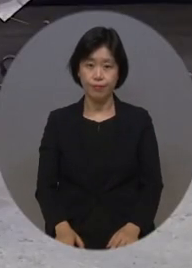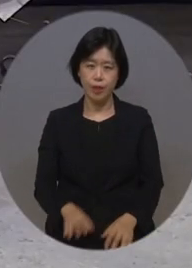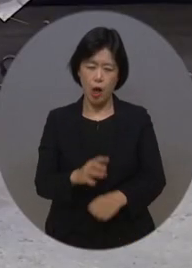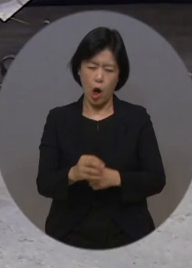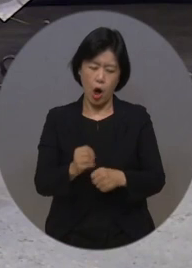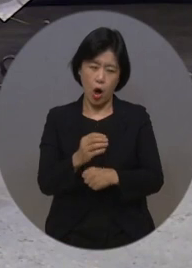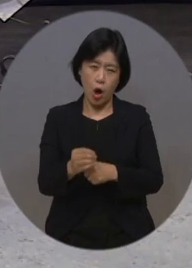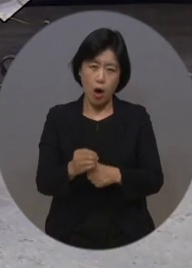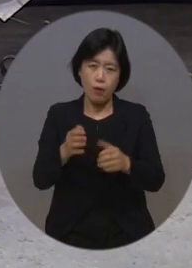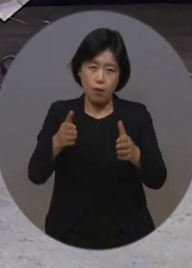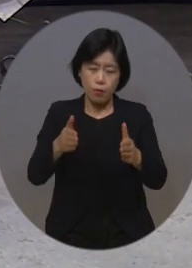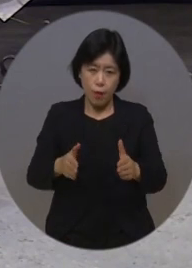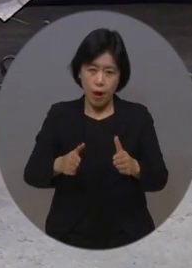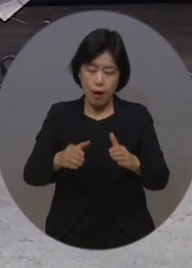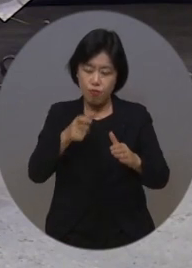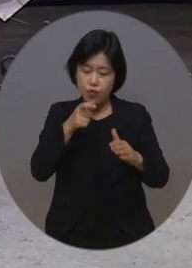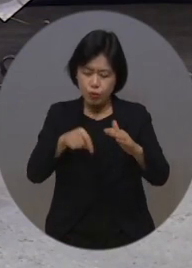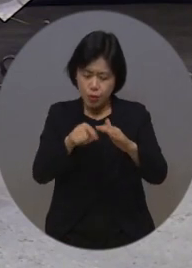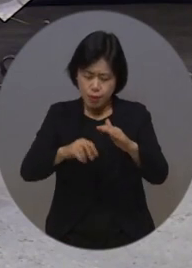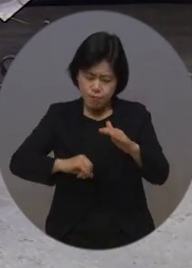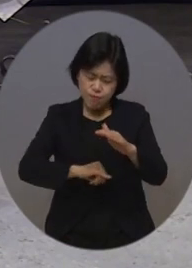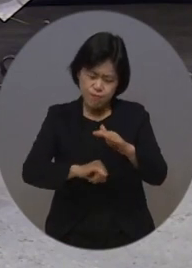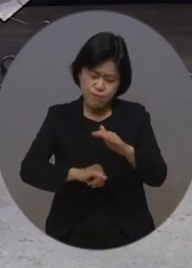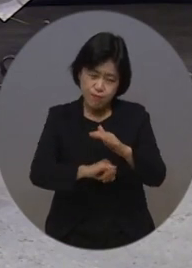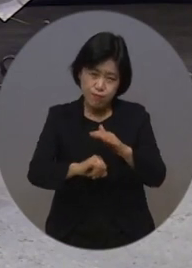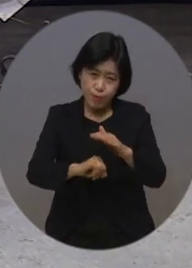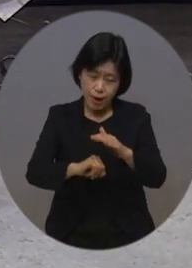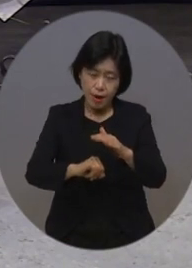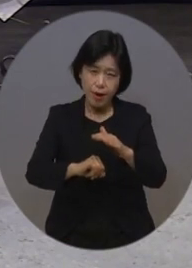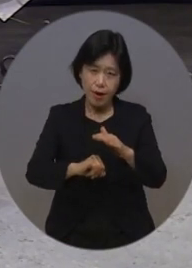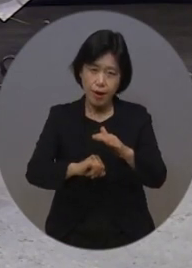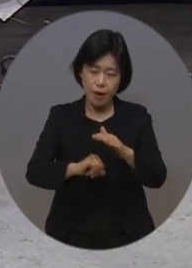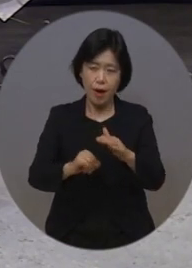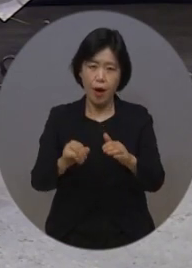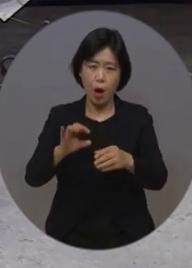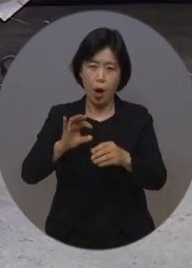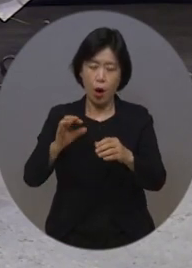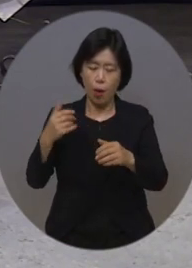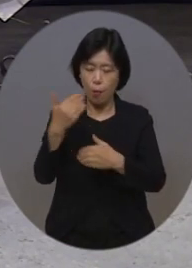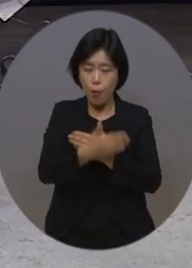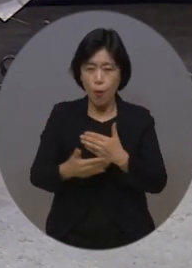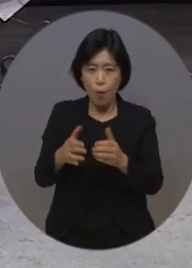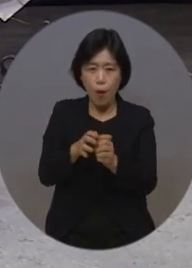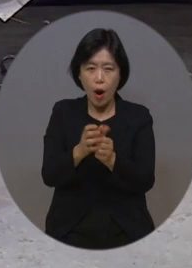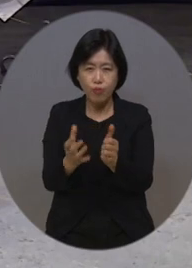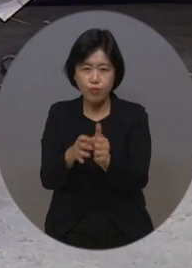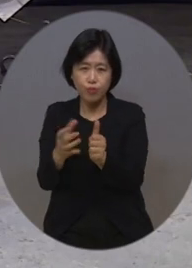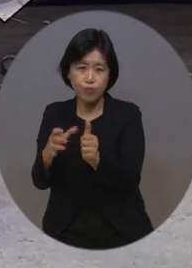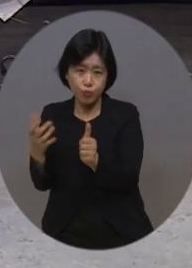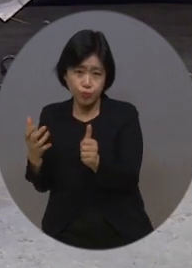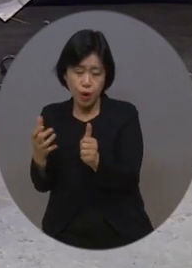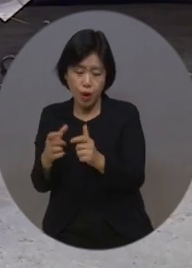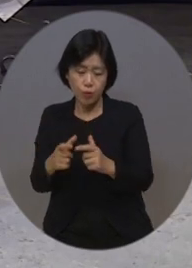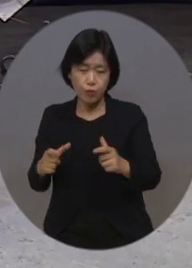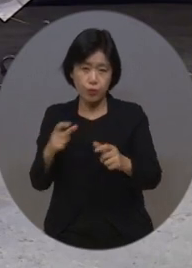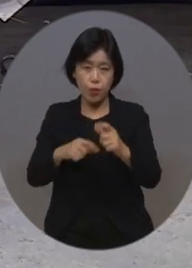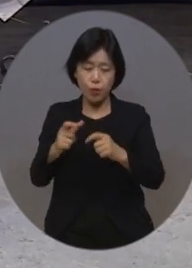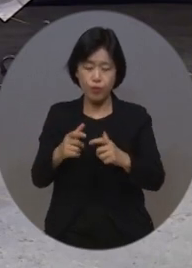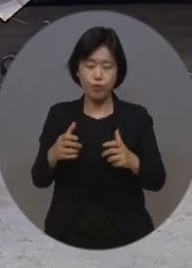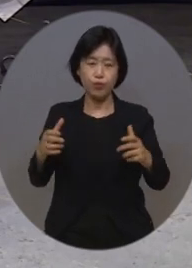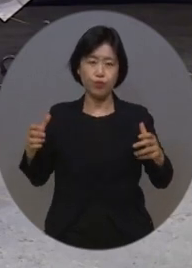학배기로 생존하며 십여 차례 허물을 벗습니다. 그리고 비로소 날개를 가진